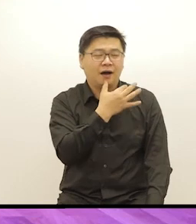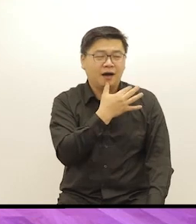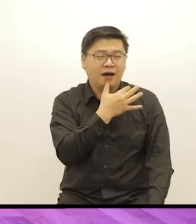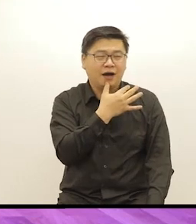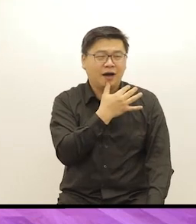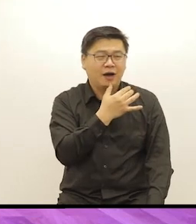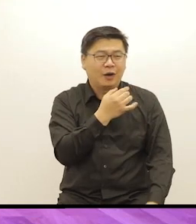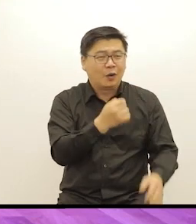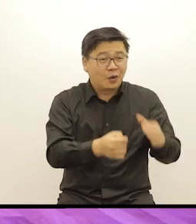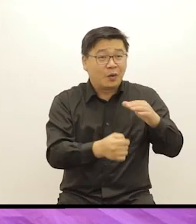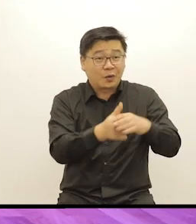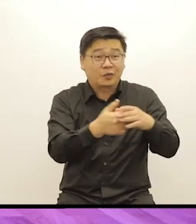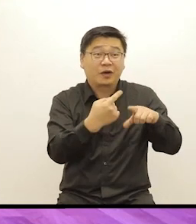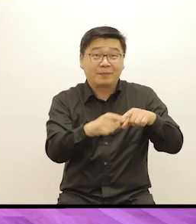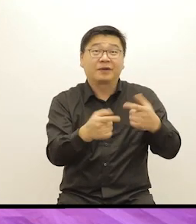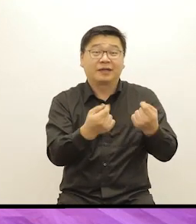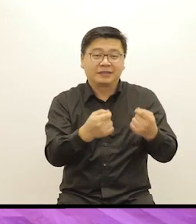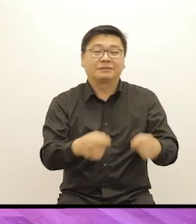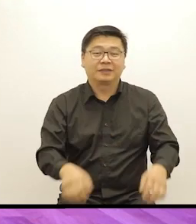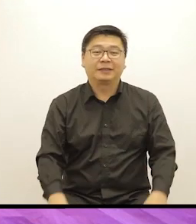흥미로운 평인데요.